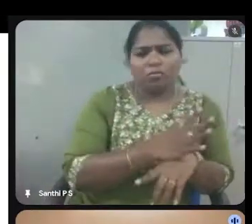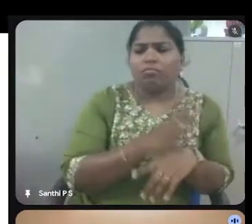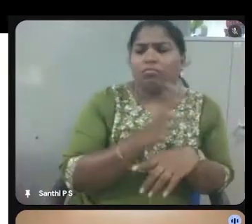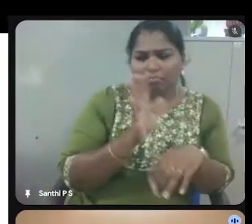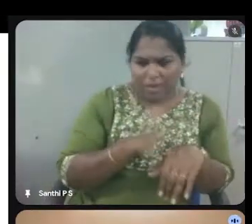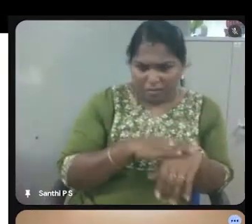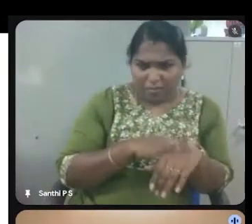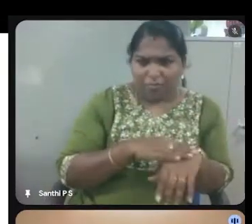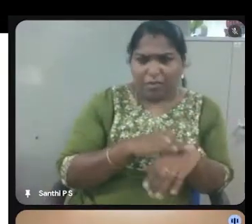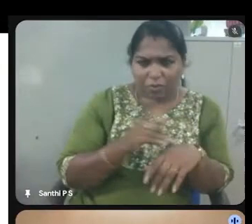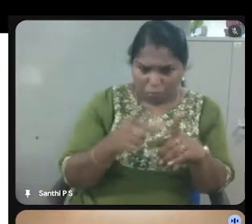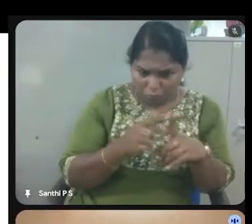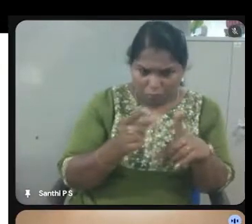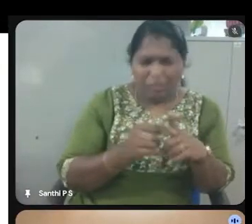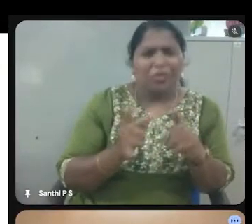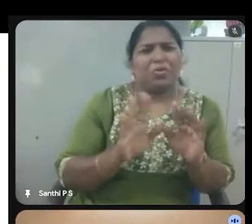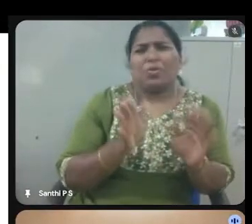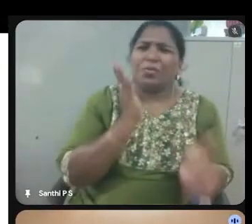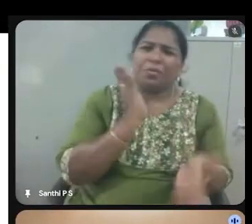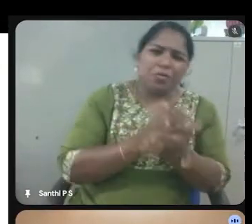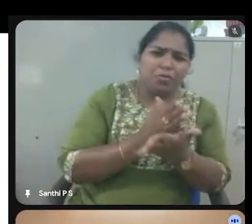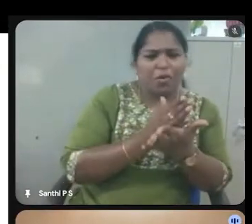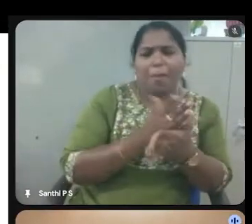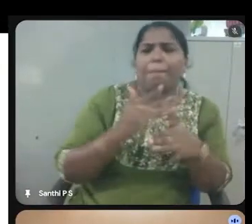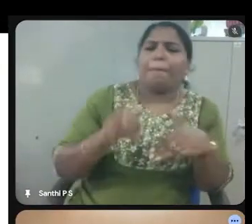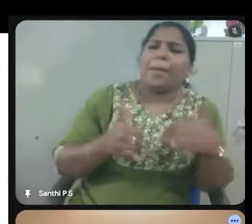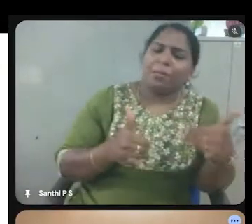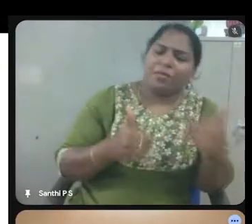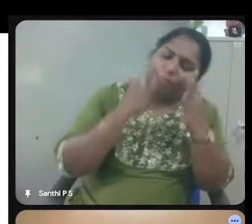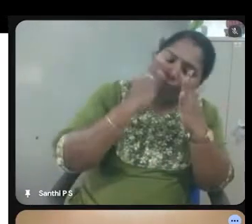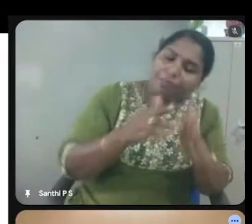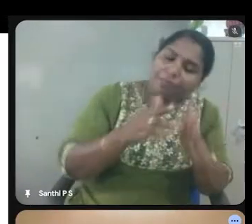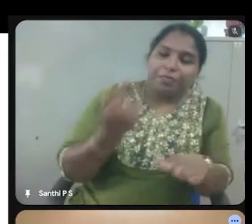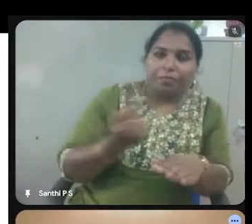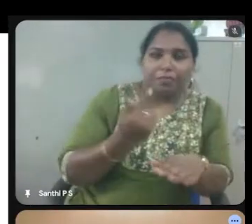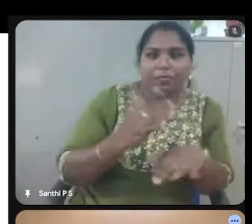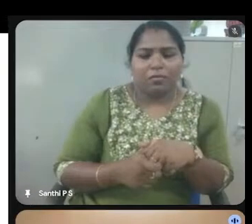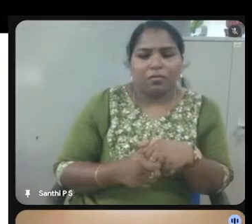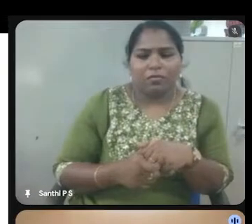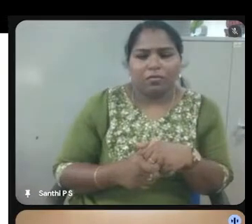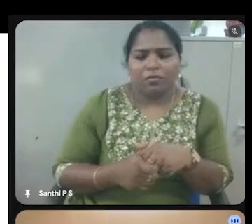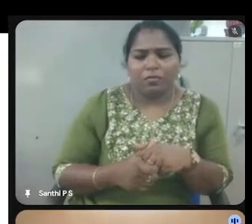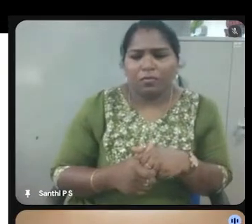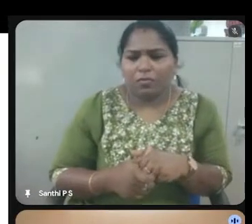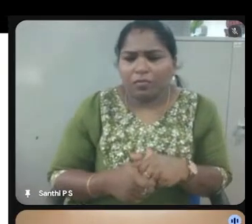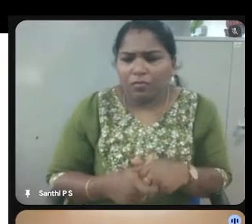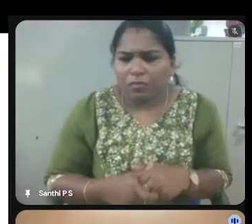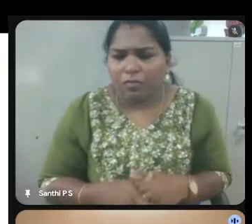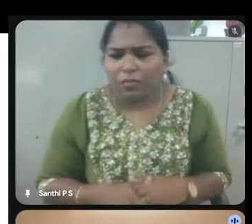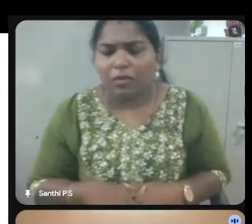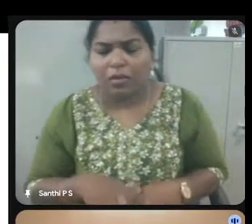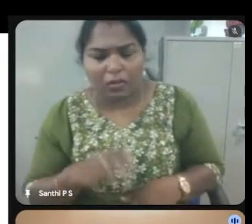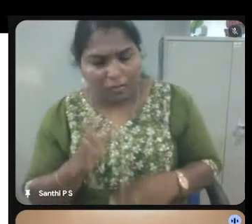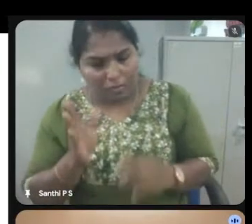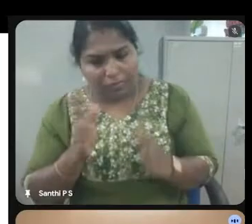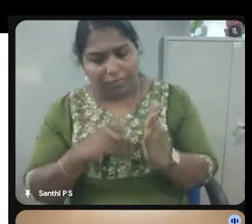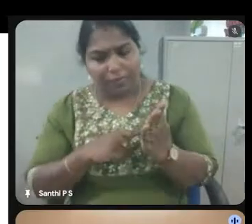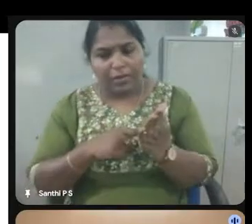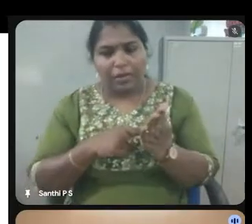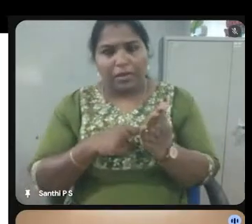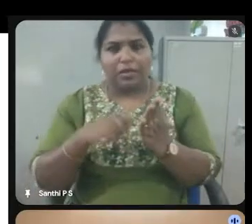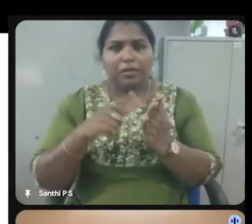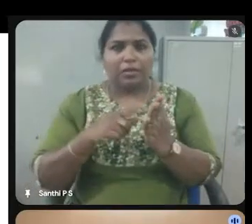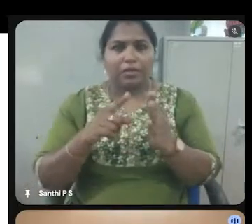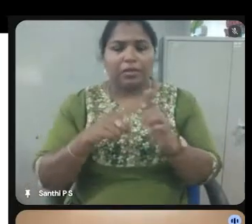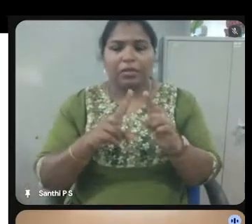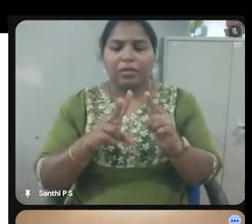എന്നുണ്ടെങ്കിൽ അതും ഒന്ന് കൺട്രോൾ ചെയ്യേണ്ടത് അത്യാവശ്യമായിട്ടുള്ള കാര്യമാണ്. പറഞ്ഞത് സ്ക്രീൻ ടൈം കൂടിയാൽ വരുന്ന പ്രശ്നങ്ങളും